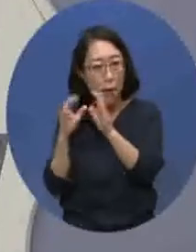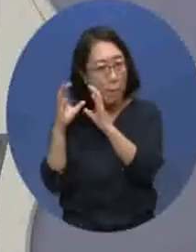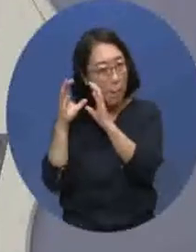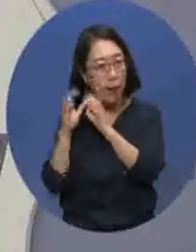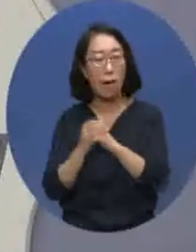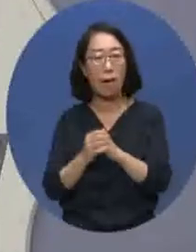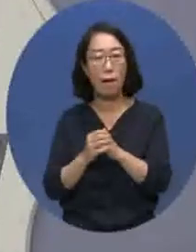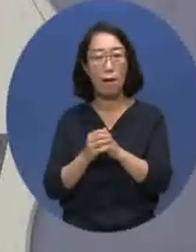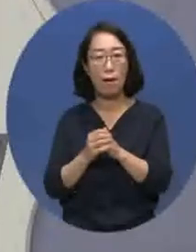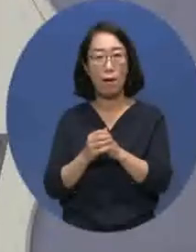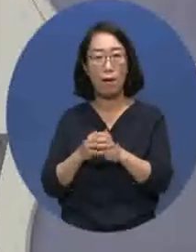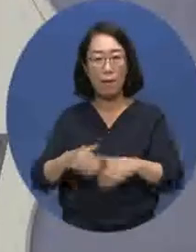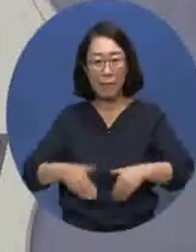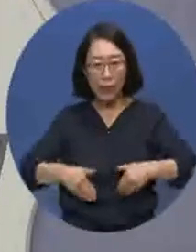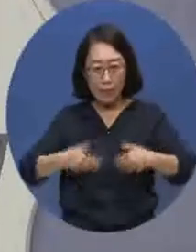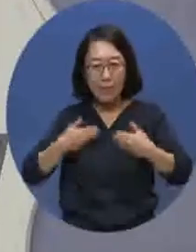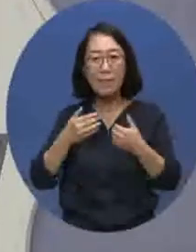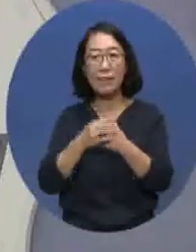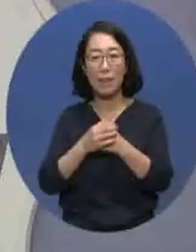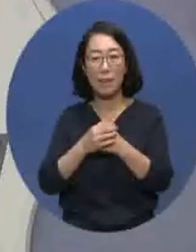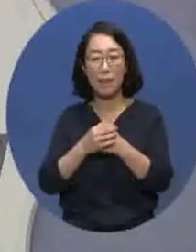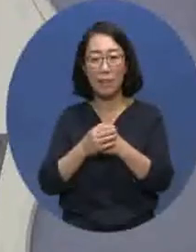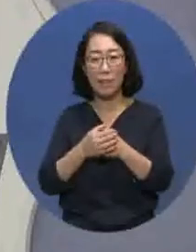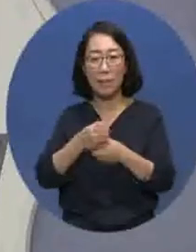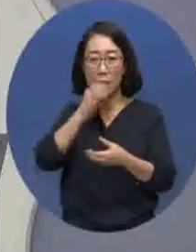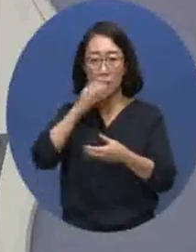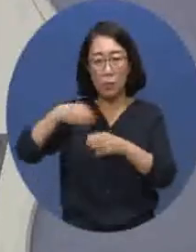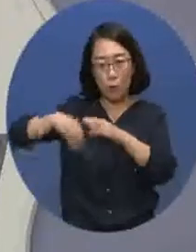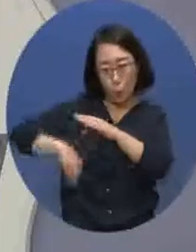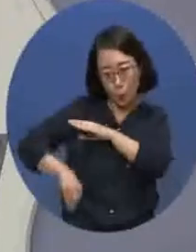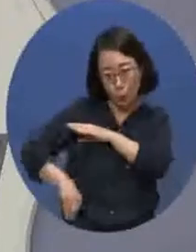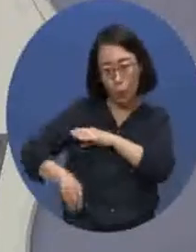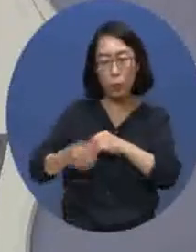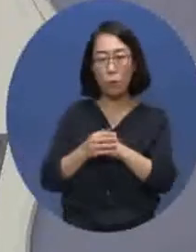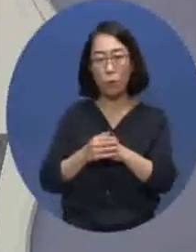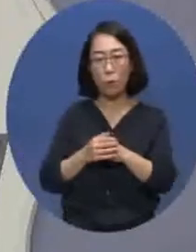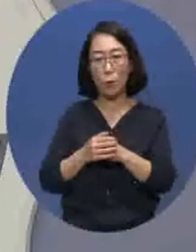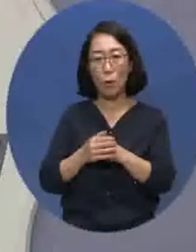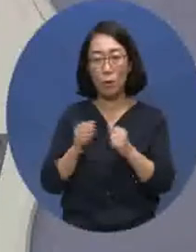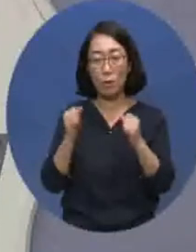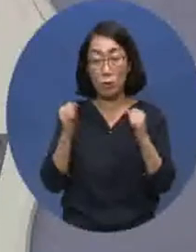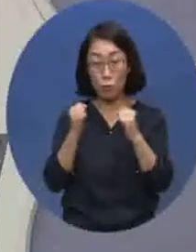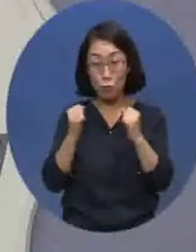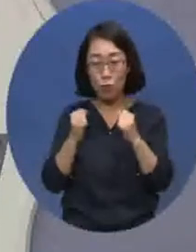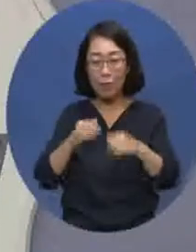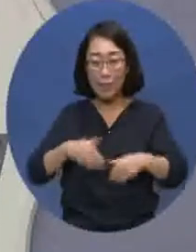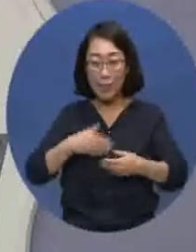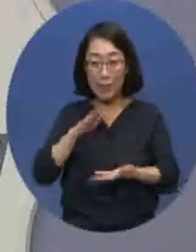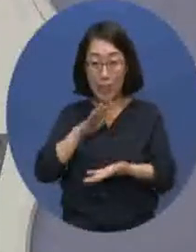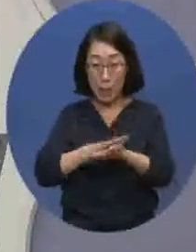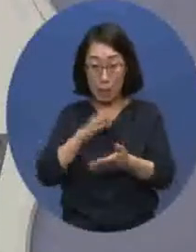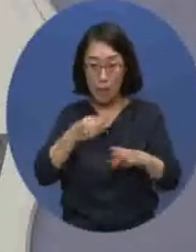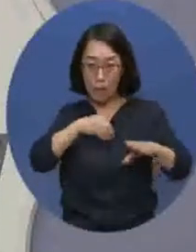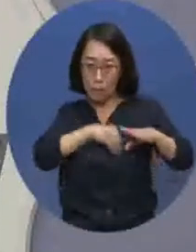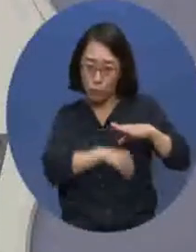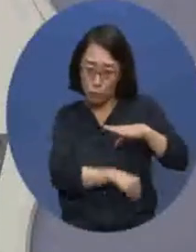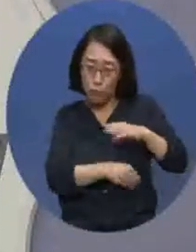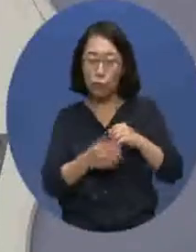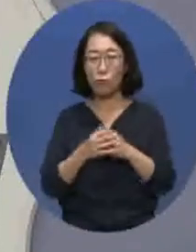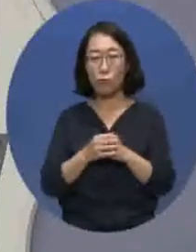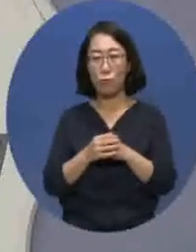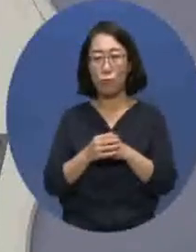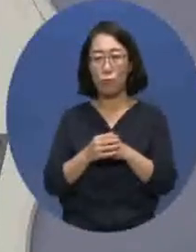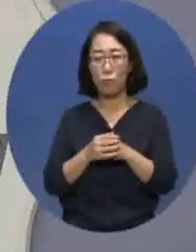어 뜨거운 음료수 하나 주머니에 넣어 주신다 던가 아니면 합팩 같은것을 저한테 주신 다거나 이러면서 어